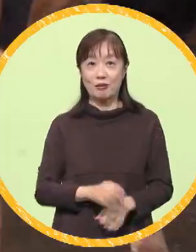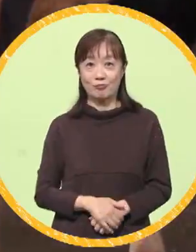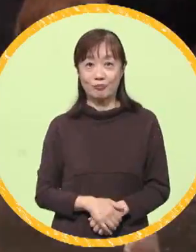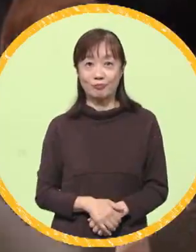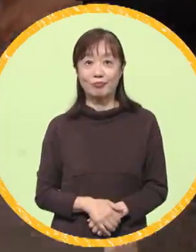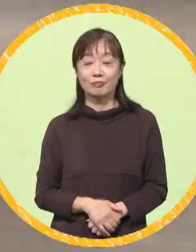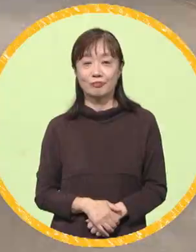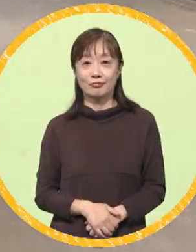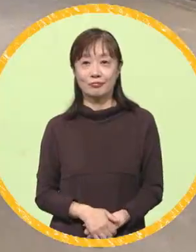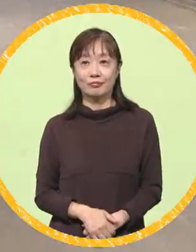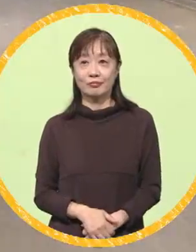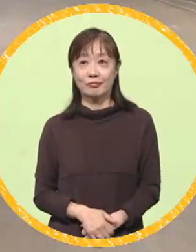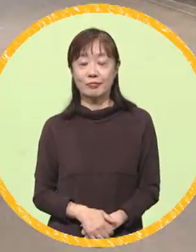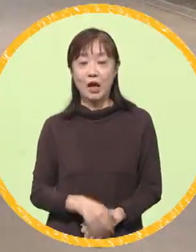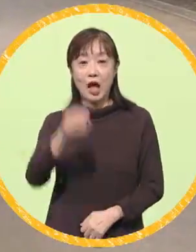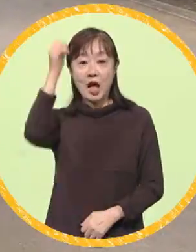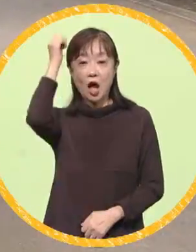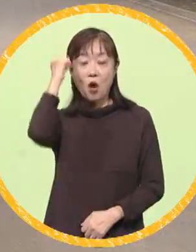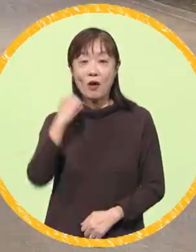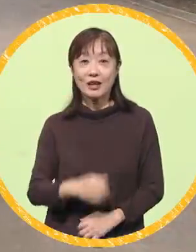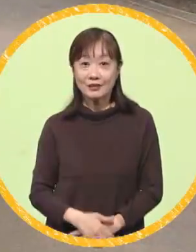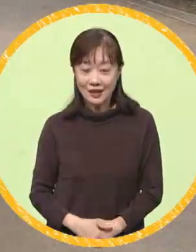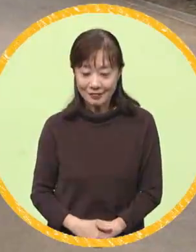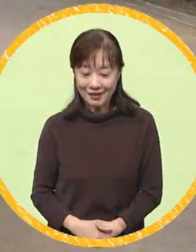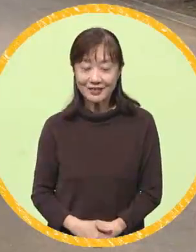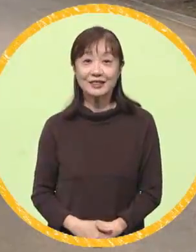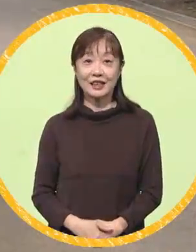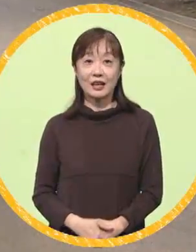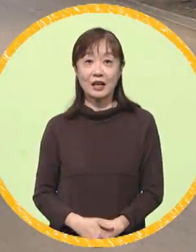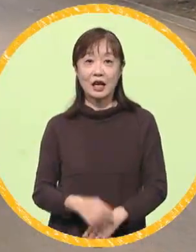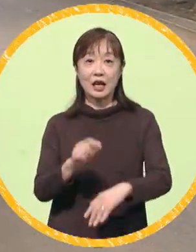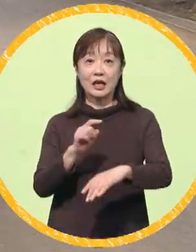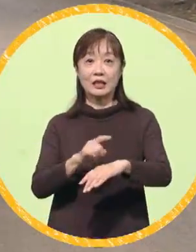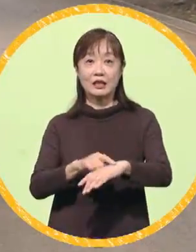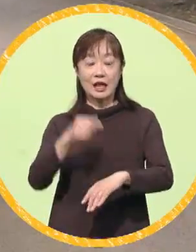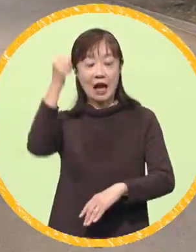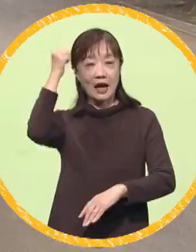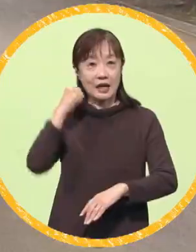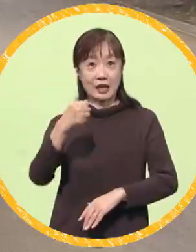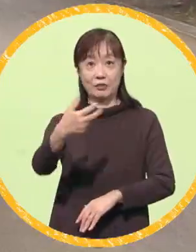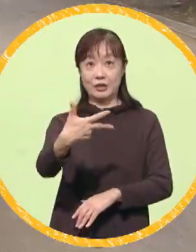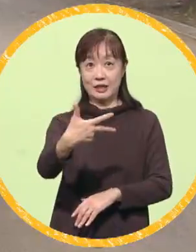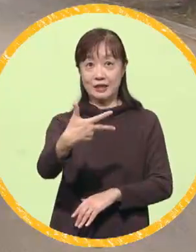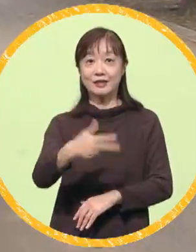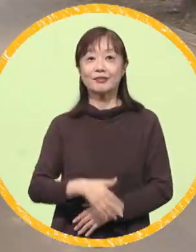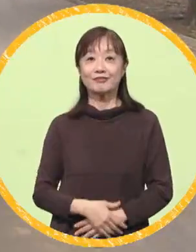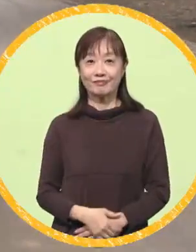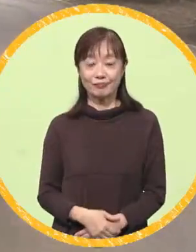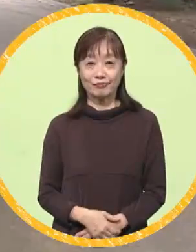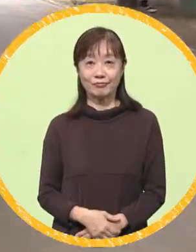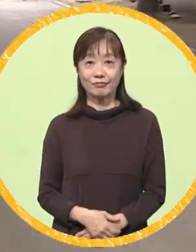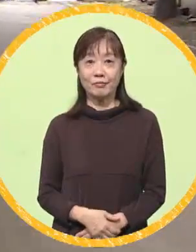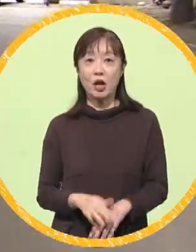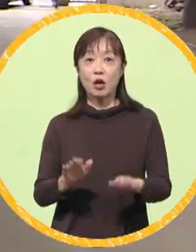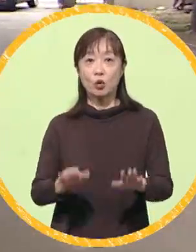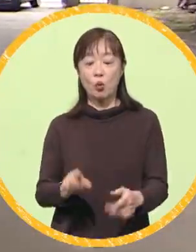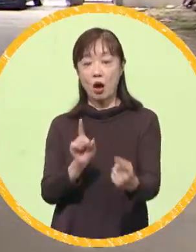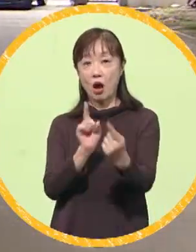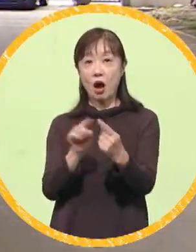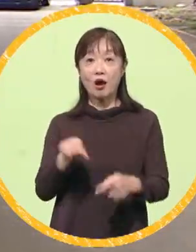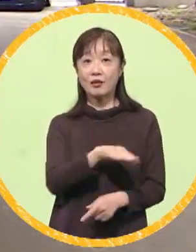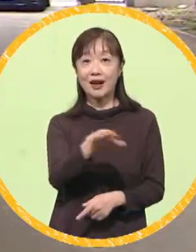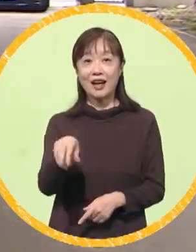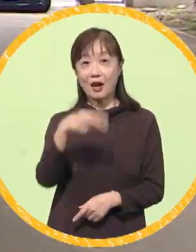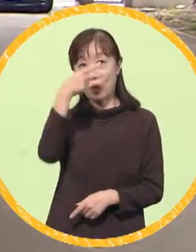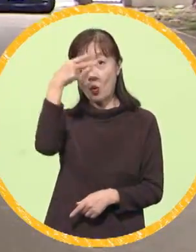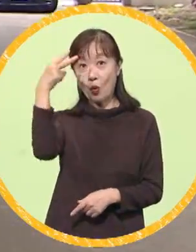的。 おはようございます。ただいま朝の7時でございます。ということで今日は相原高校にや